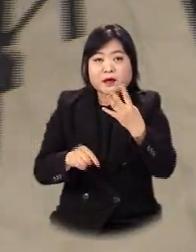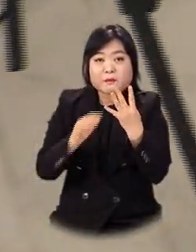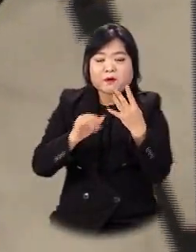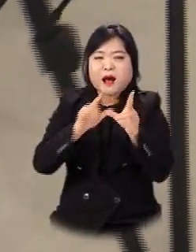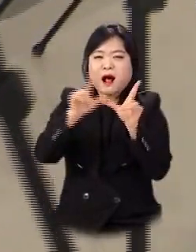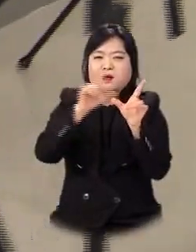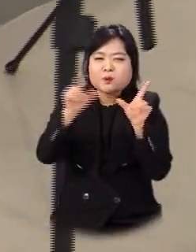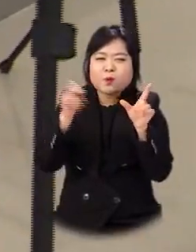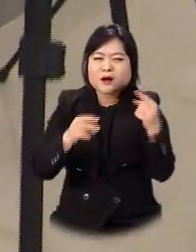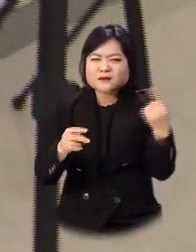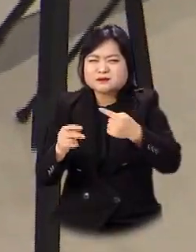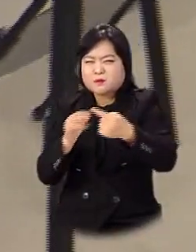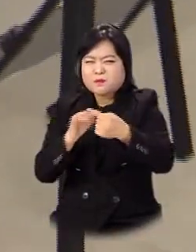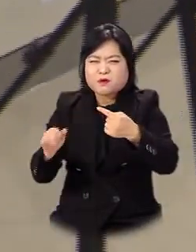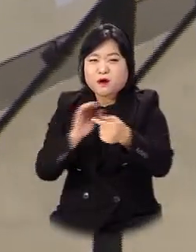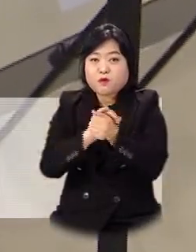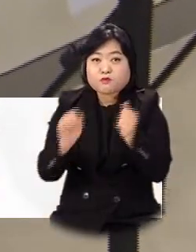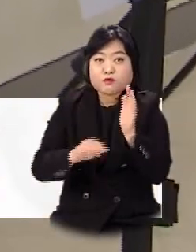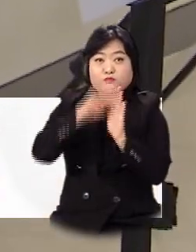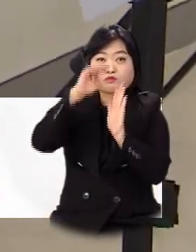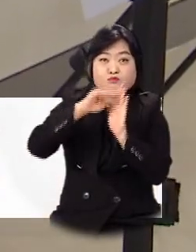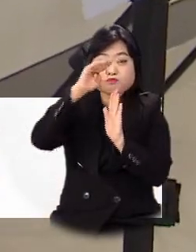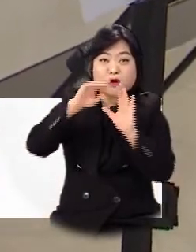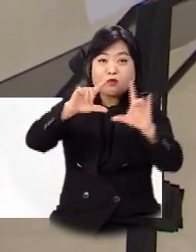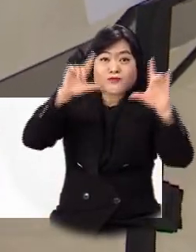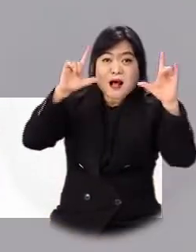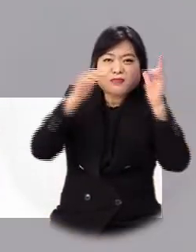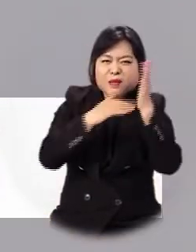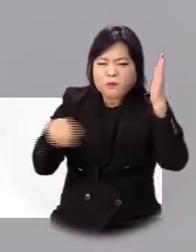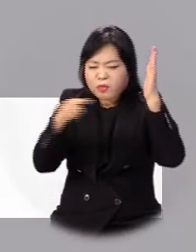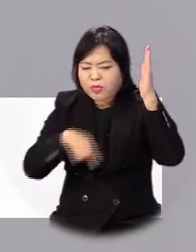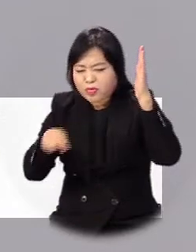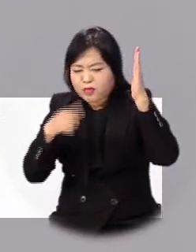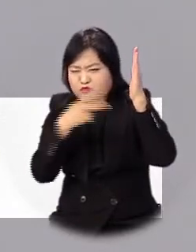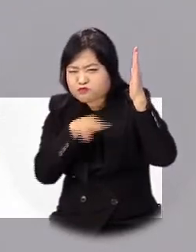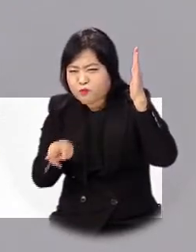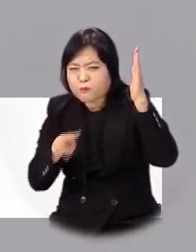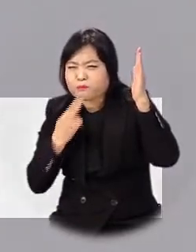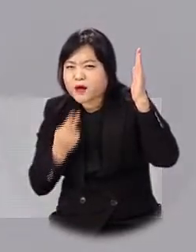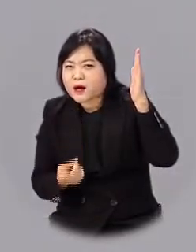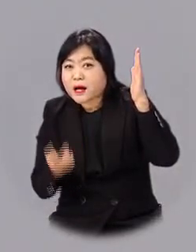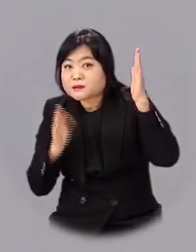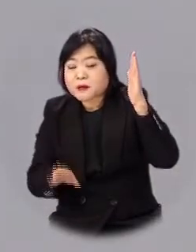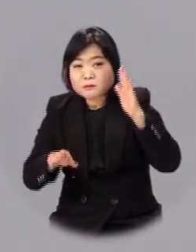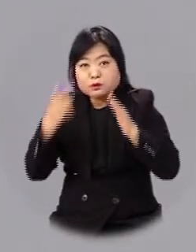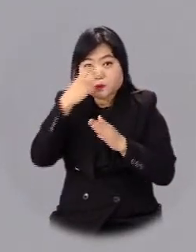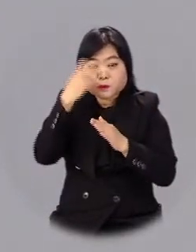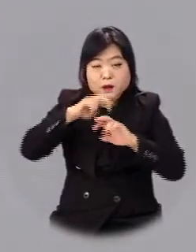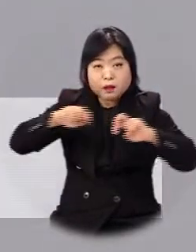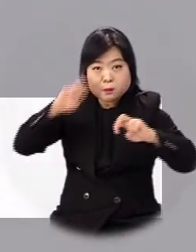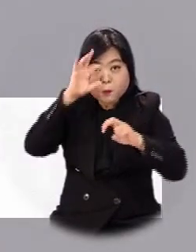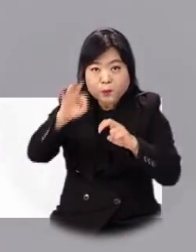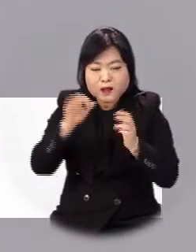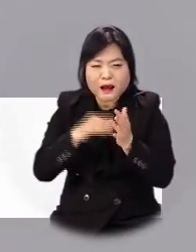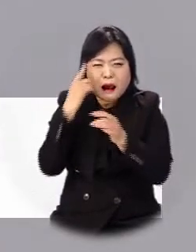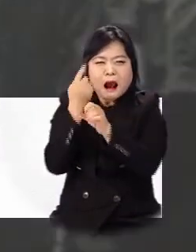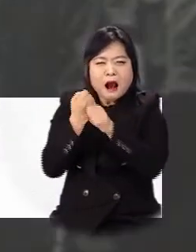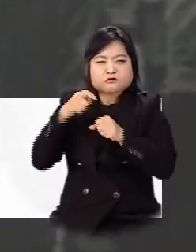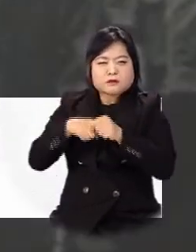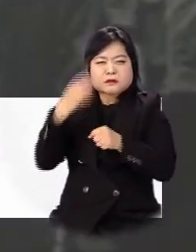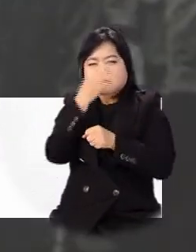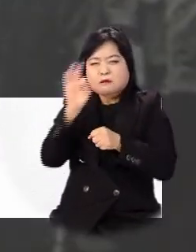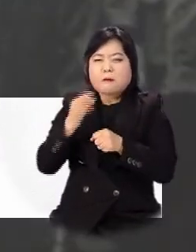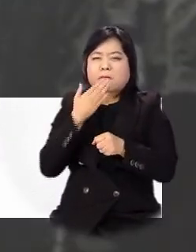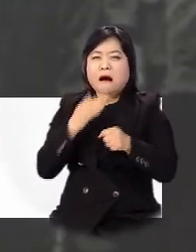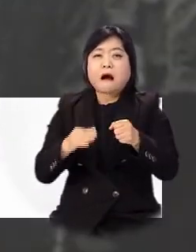비롯해 1,000명에 이르는 경북 북부 지역에 위상이 밀렸습니다. 그런데 이번 조사에서 학술적으로 독립운동을 인정할 수 있는 구미 지역